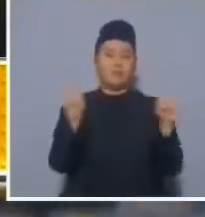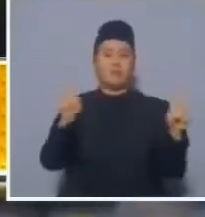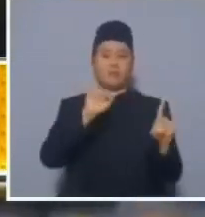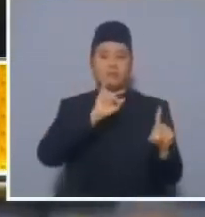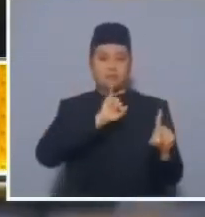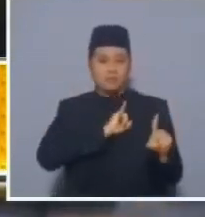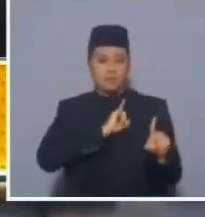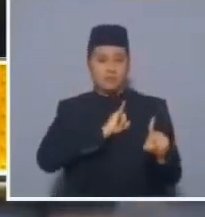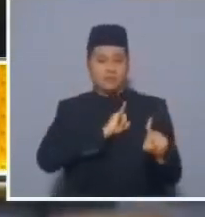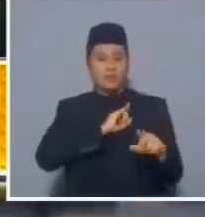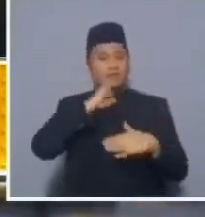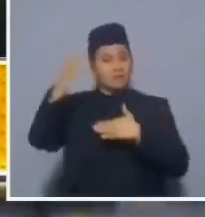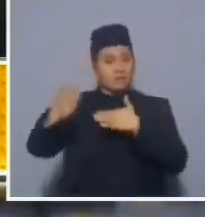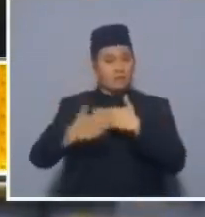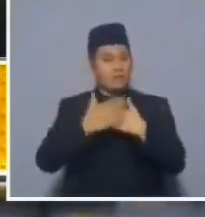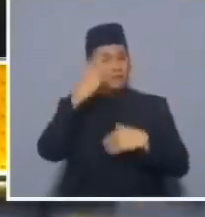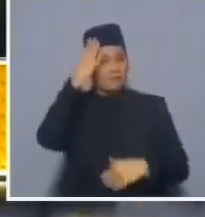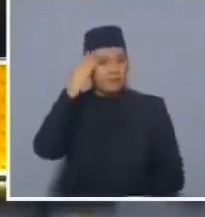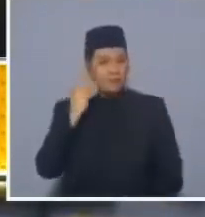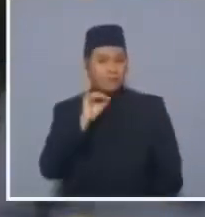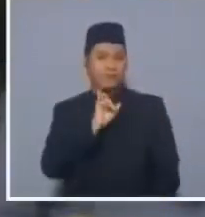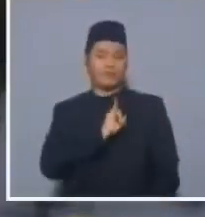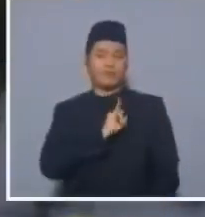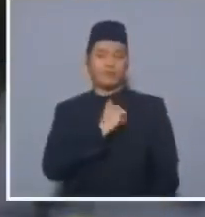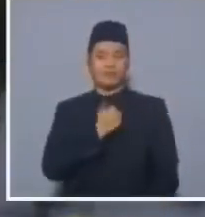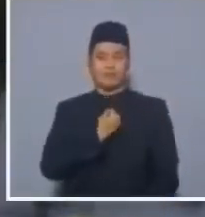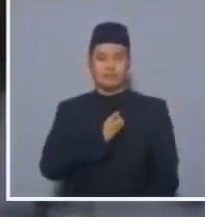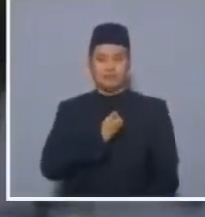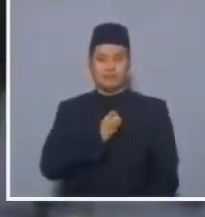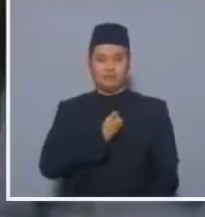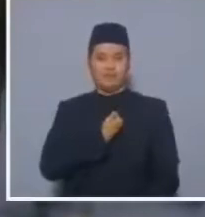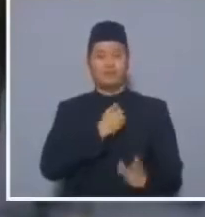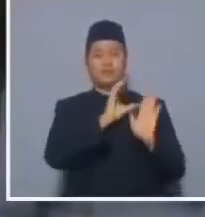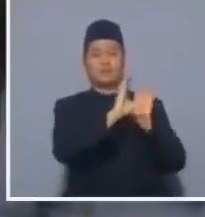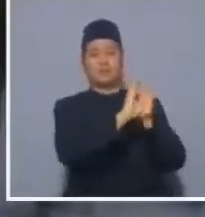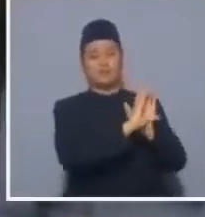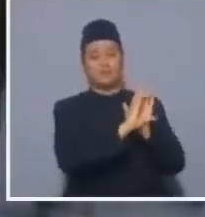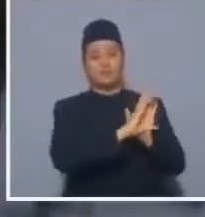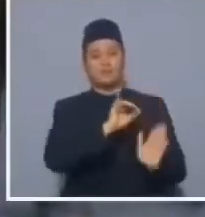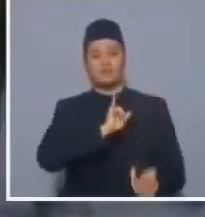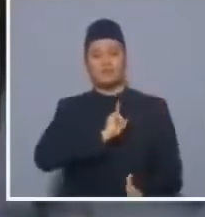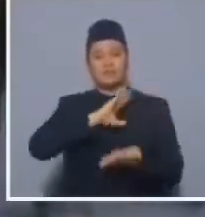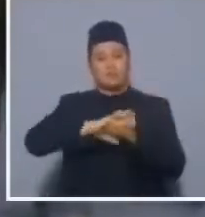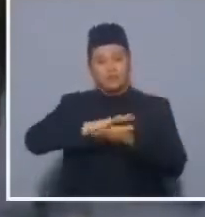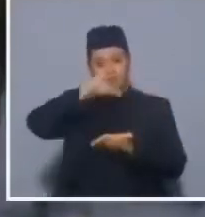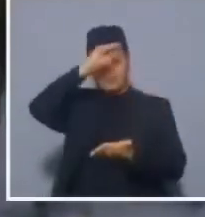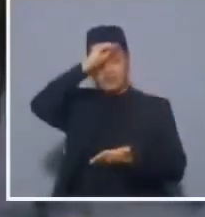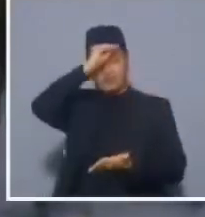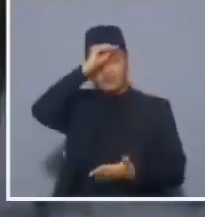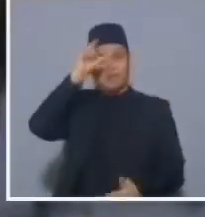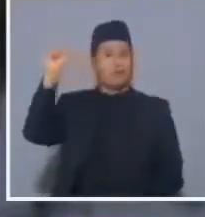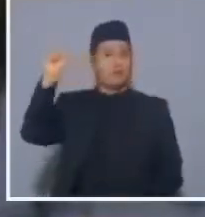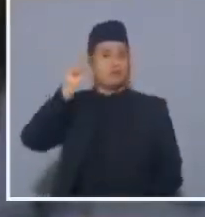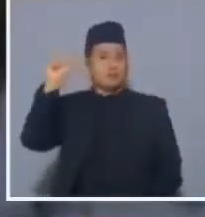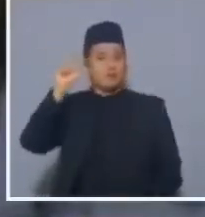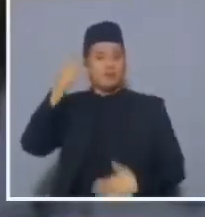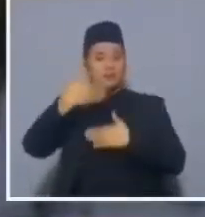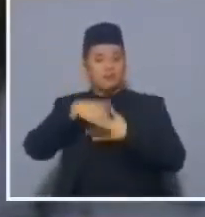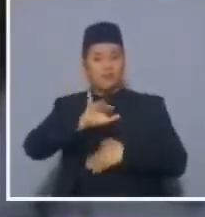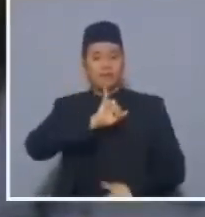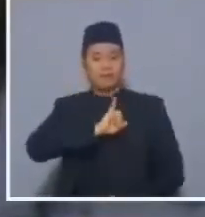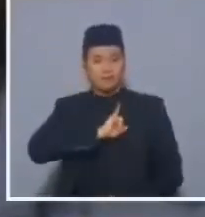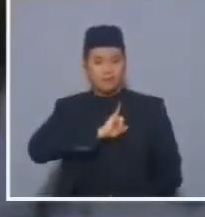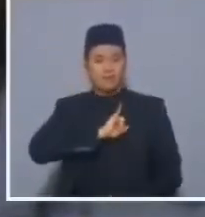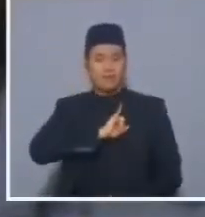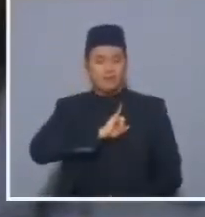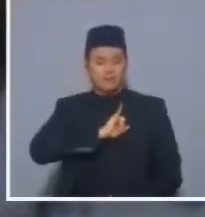kembali kepada pengalaman saya sendiri. Contohnya, bila saya belajar tentang Islam selepas memeluk Islam, antara perkara yang